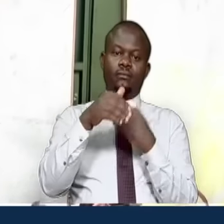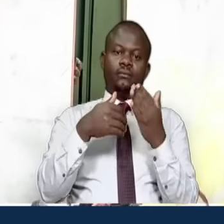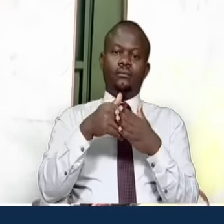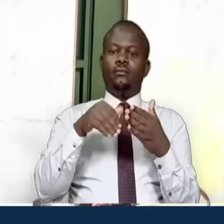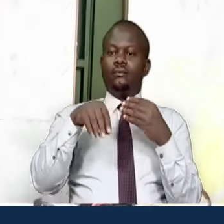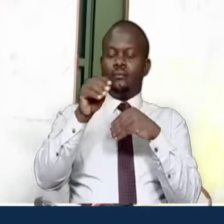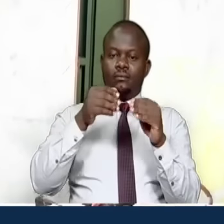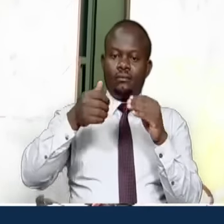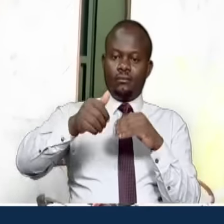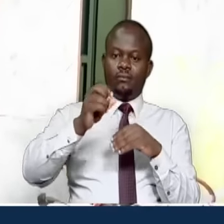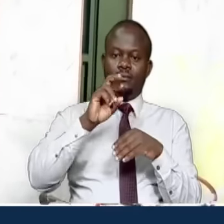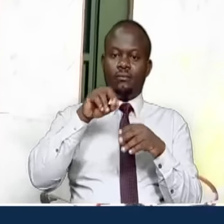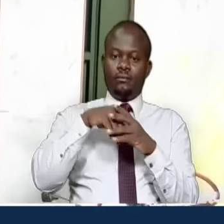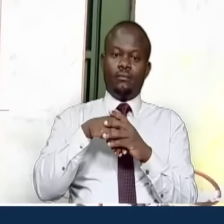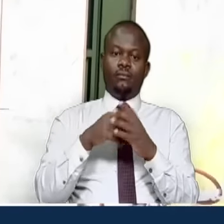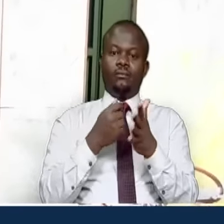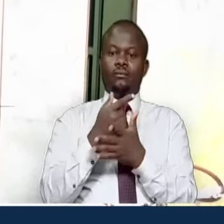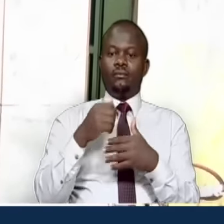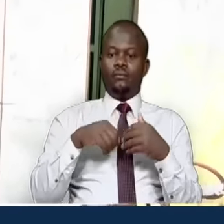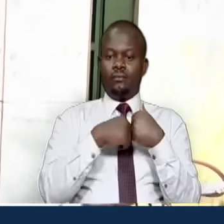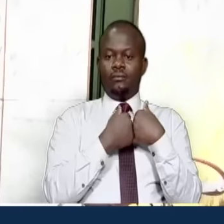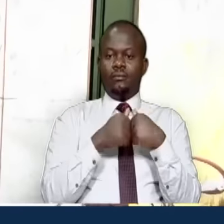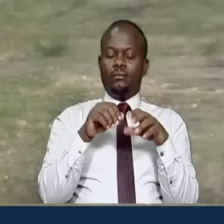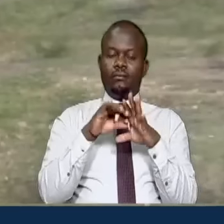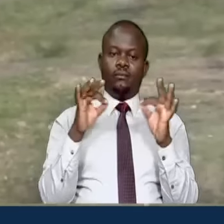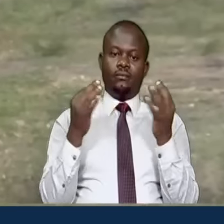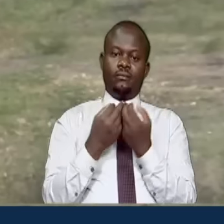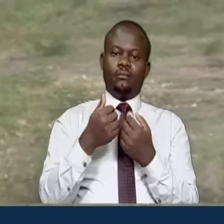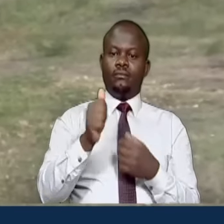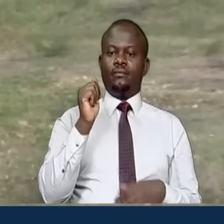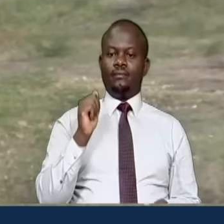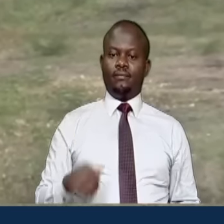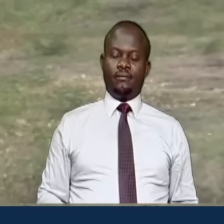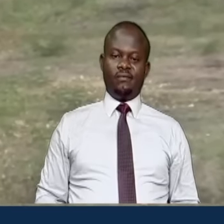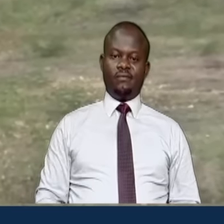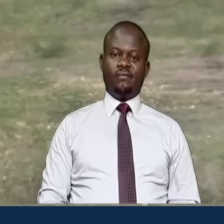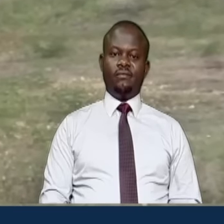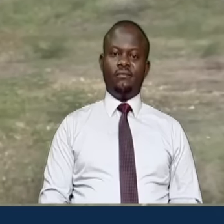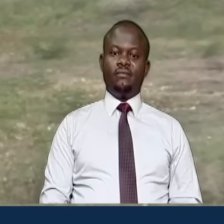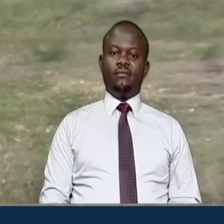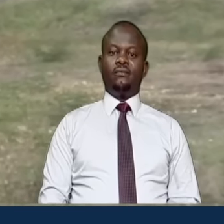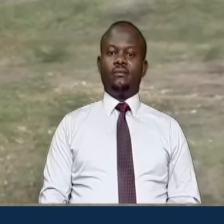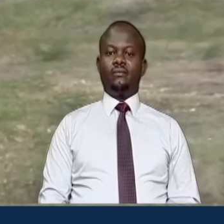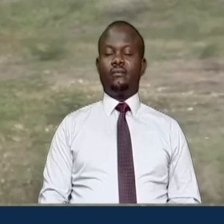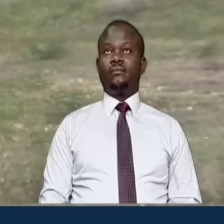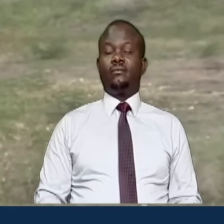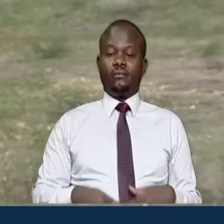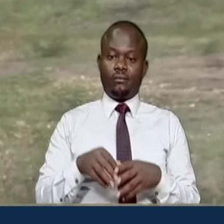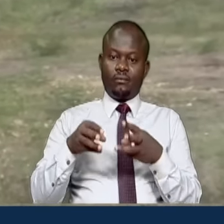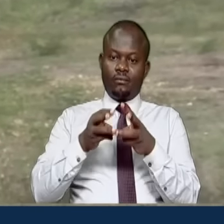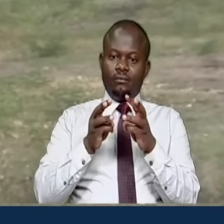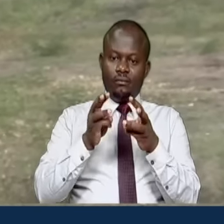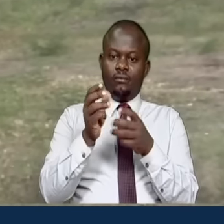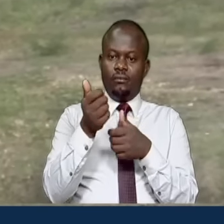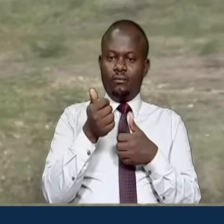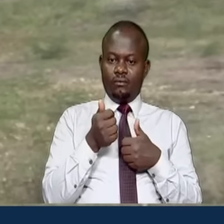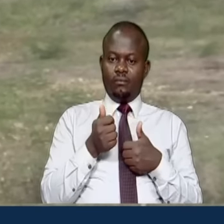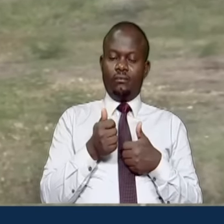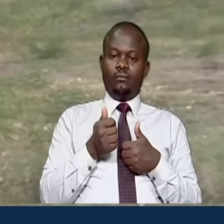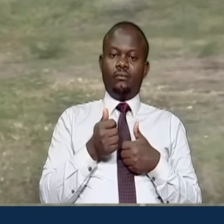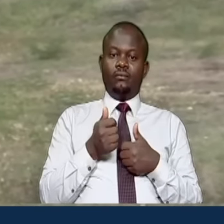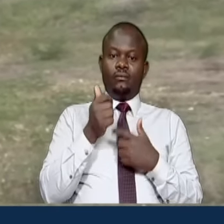baterejwe ibyabo cyangwa bigateza amakimbirane n'abagize imiryango yabo uburyo ubwo buryo ikibazo bukurura cyambere nuko